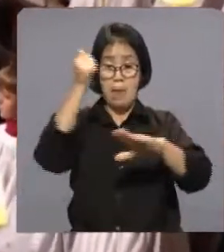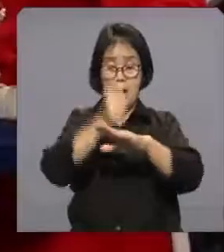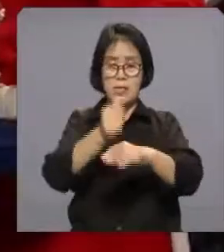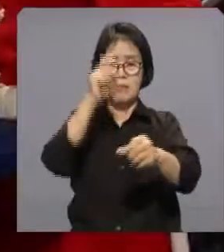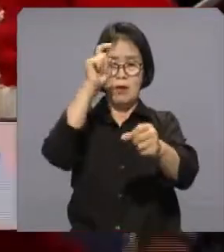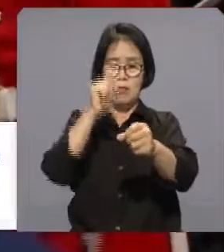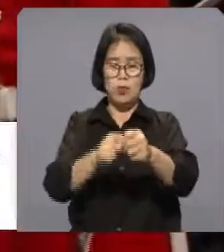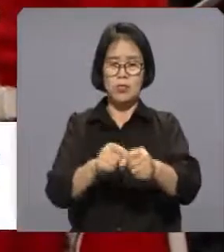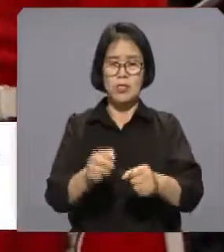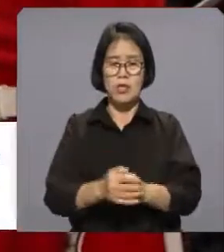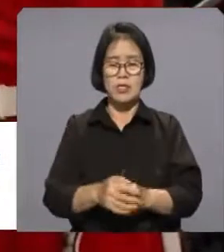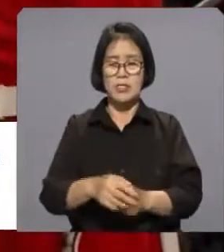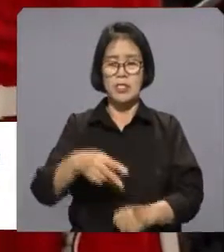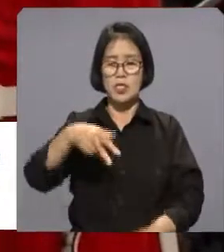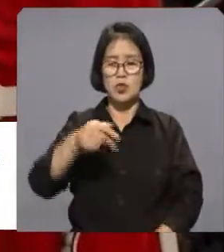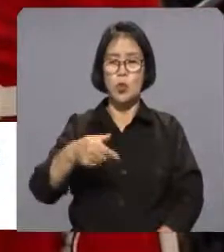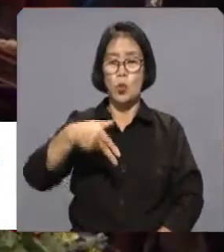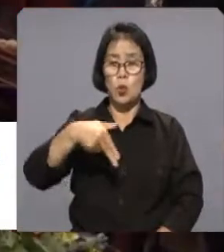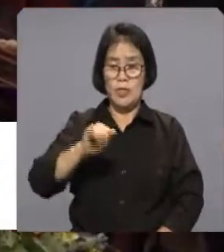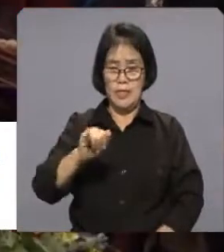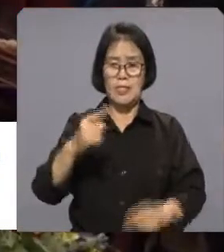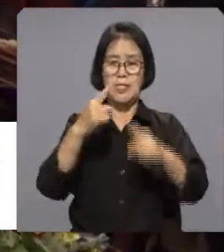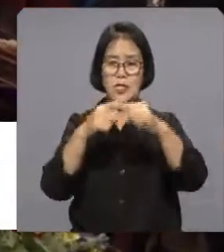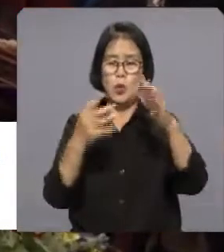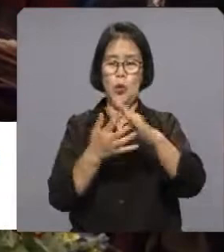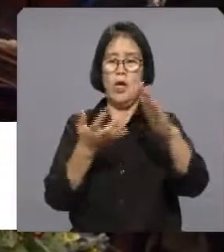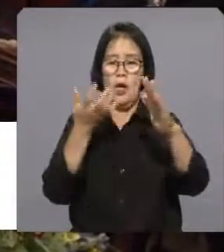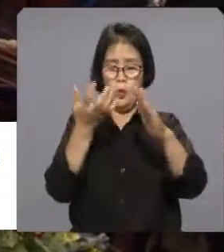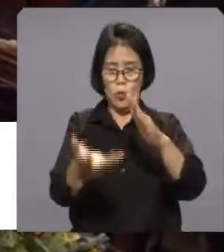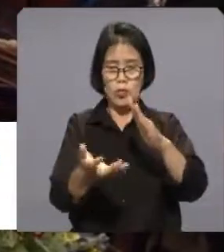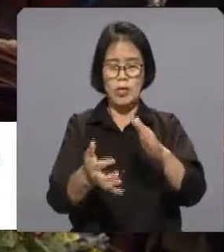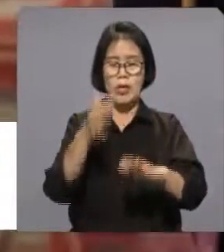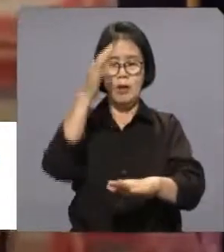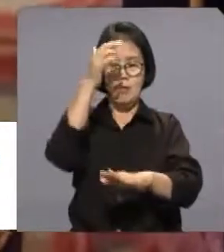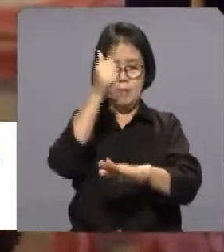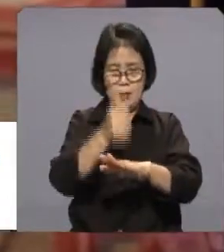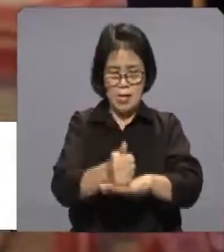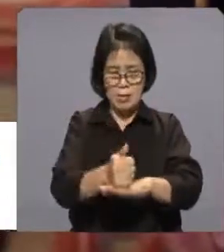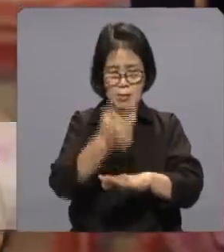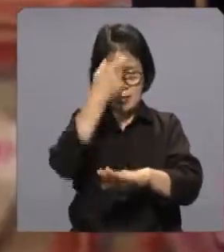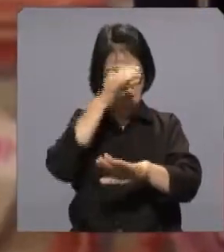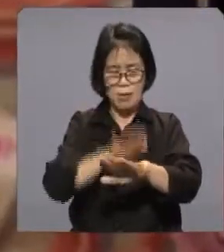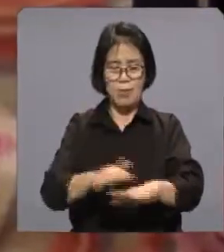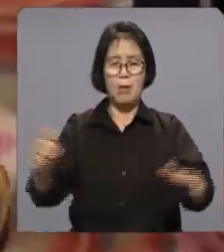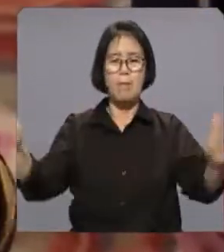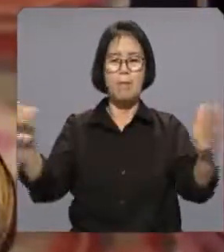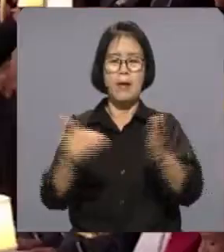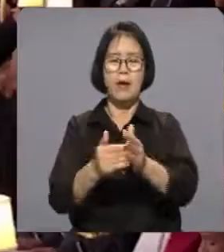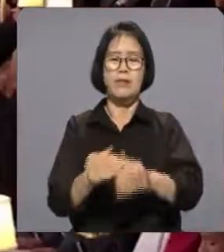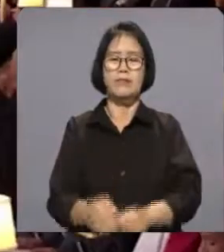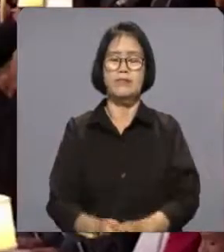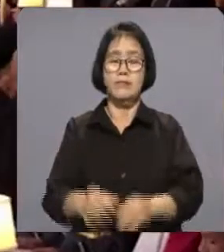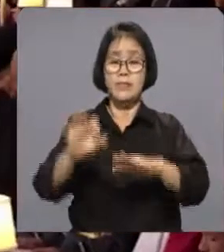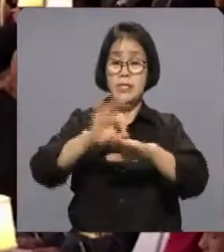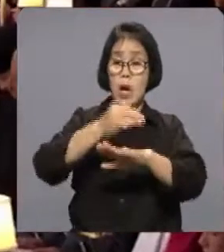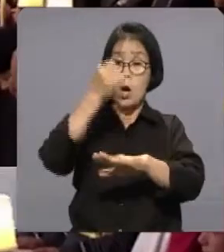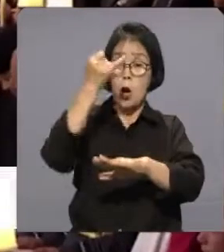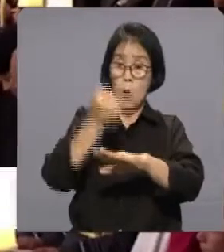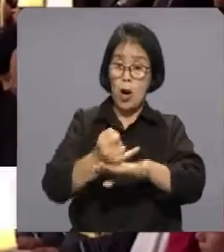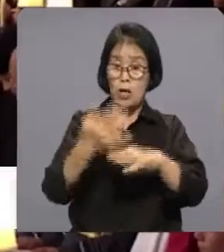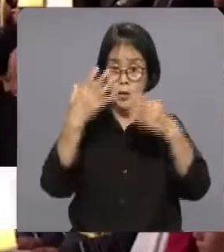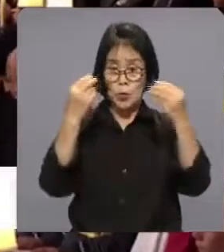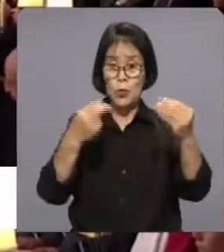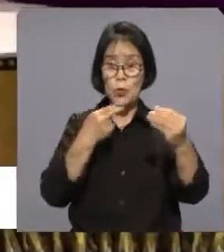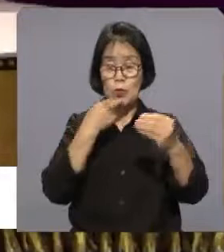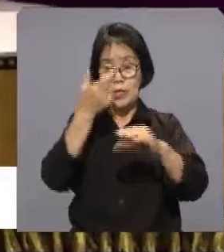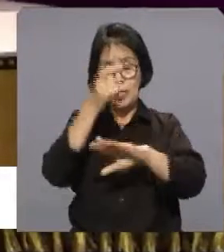목적지인 윈저성 세인트 조지 교회로 옮겨졌고 그곳에서 마지막 의식이 거행됐습니다. 엘리자베스 여왕은 비공개 예배